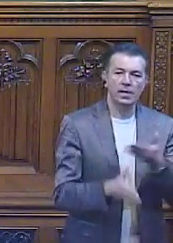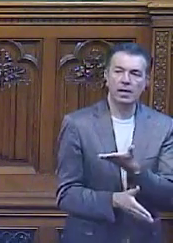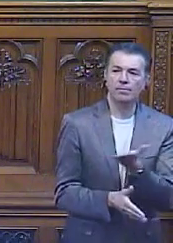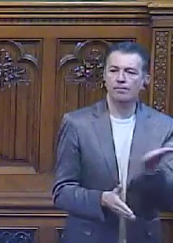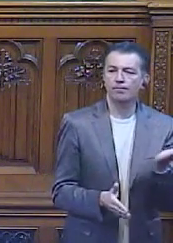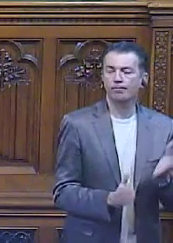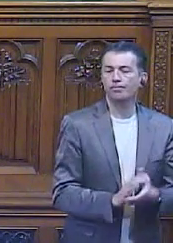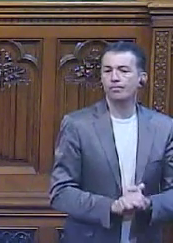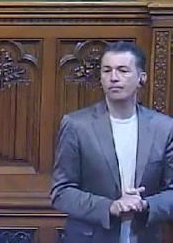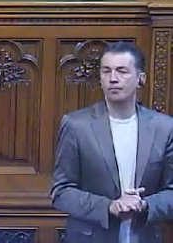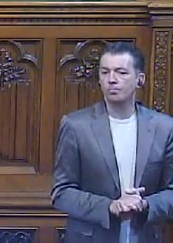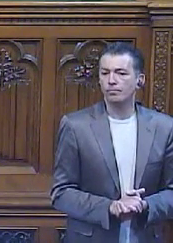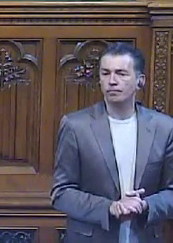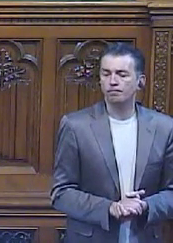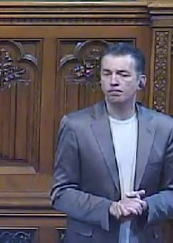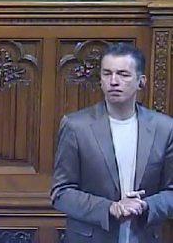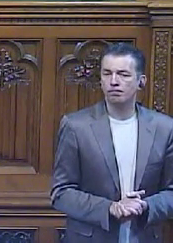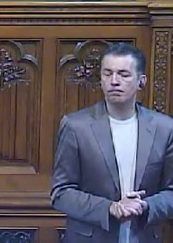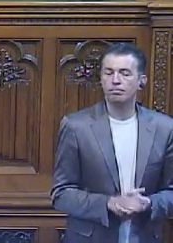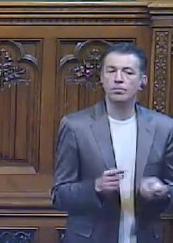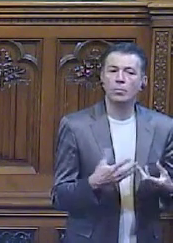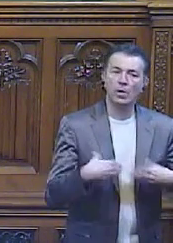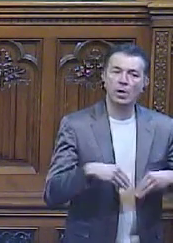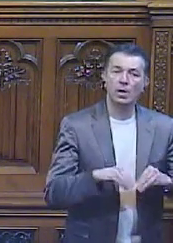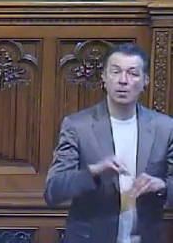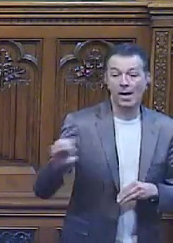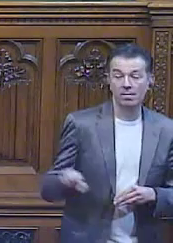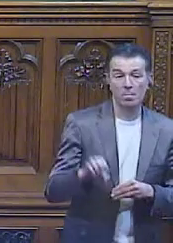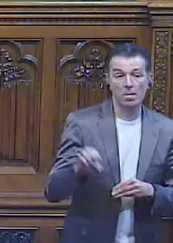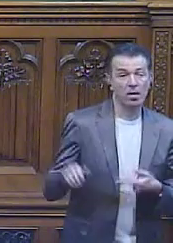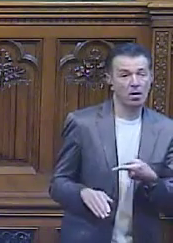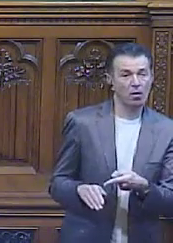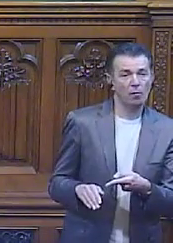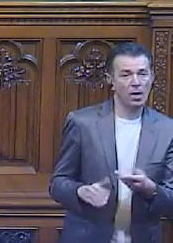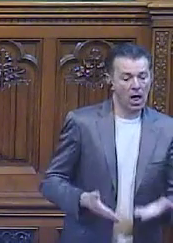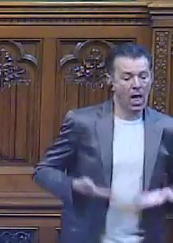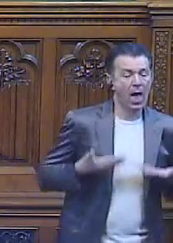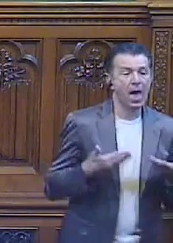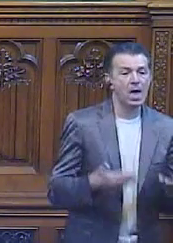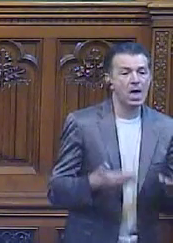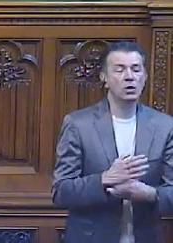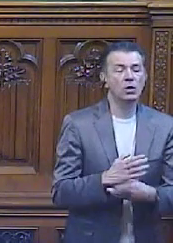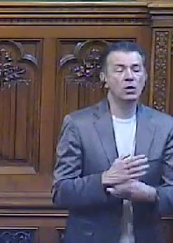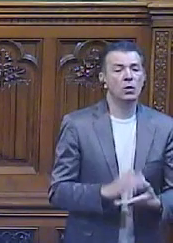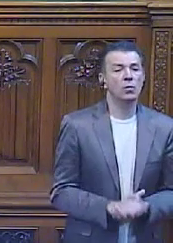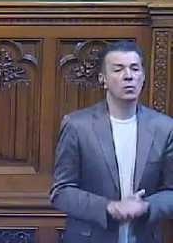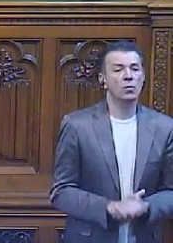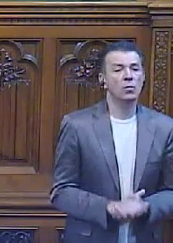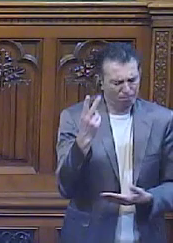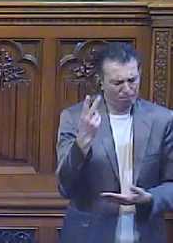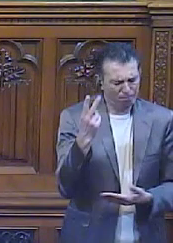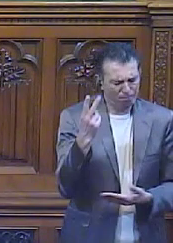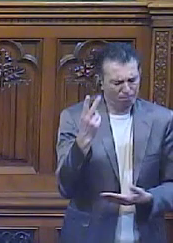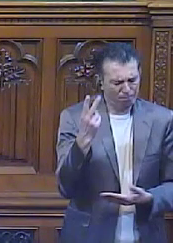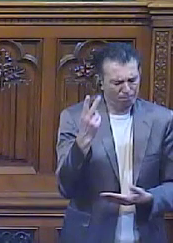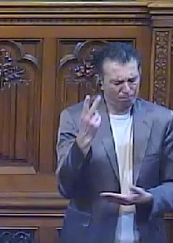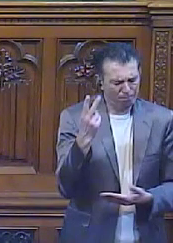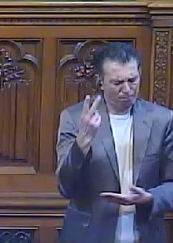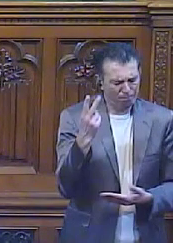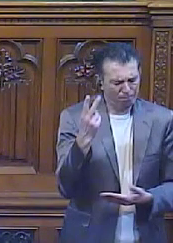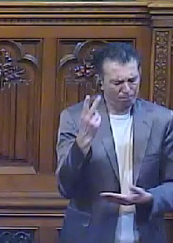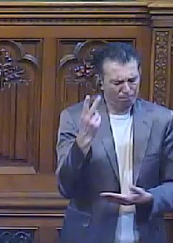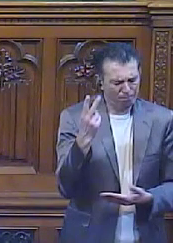Herren, auf welche unser gemeinsames Europa, unsere Heimat Österreich und im Besonderen